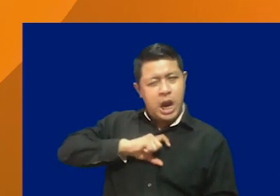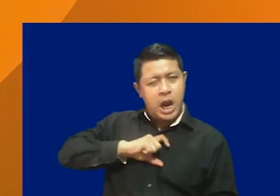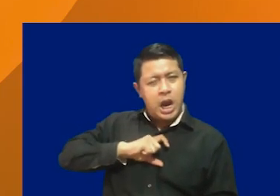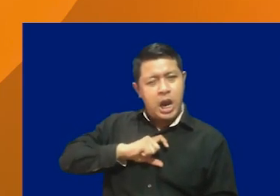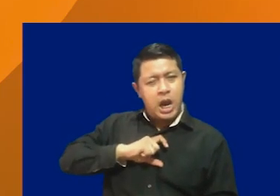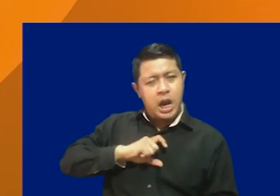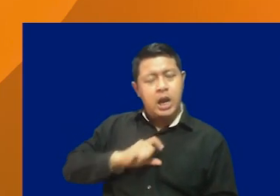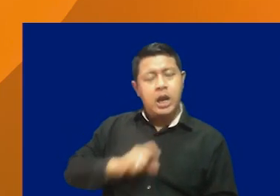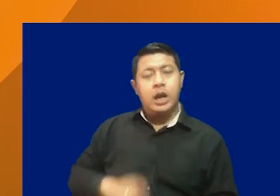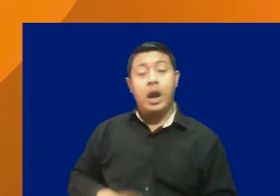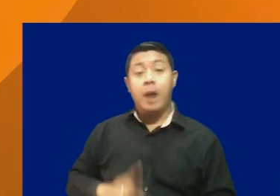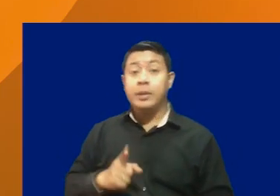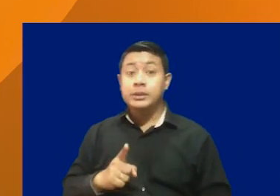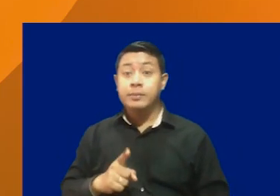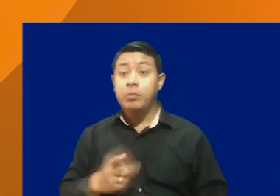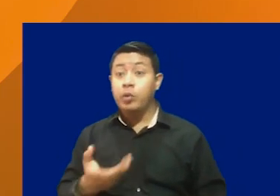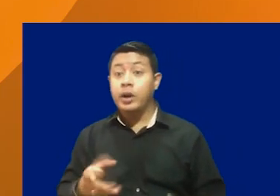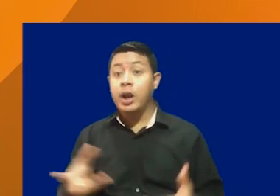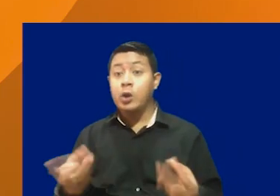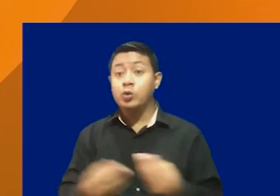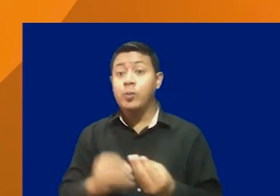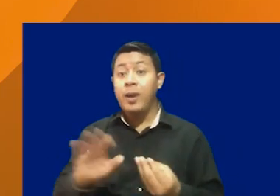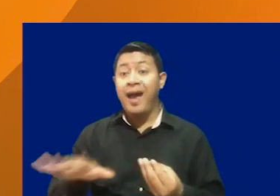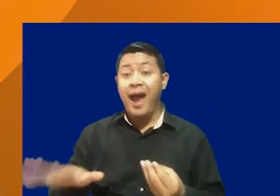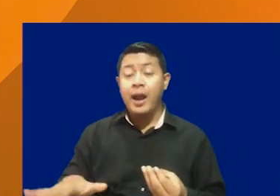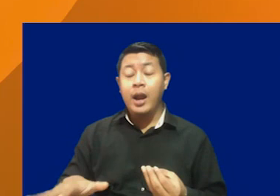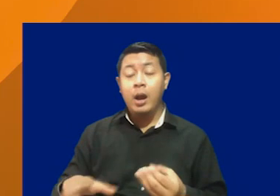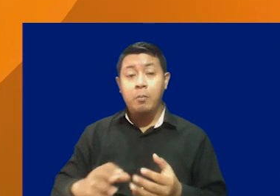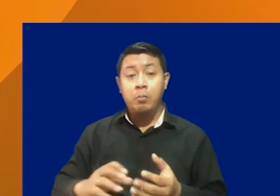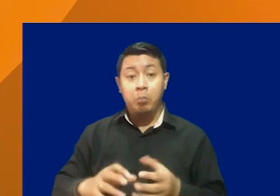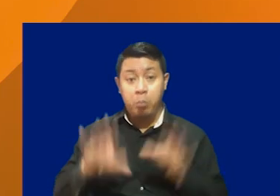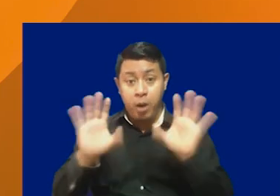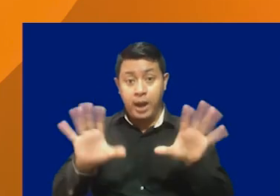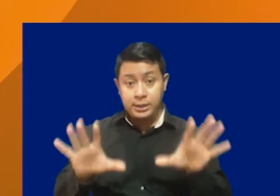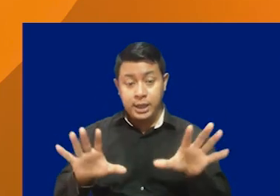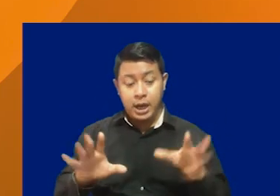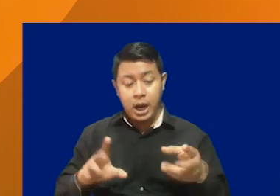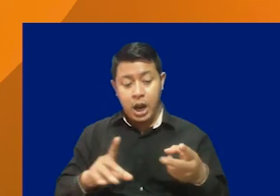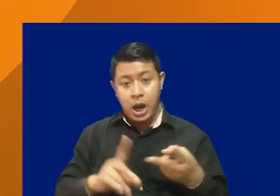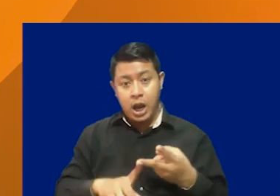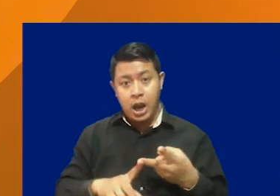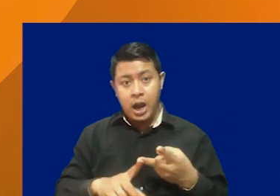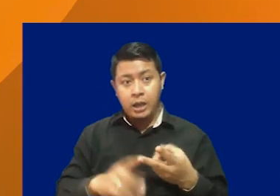Sebabnya apa? Bisa saja jumlah anak terlalu banyak.